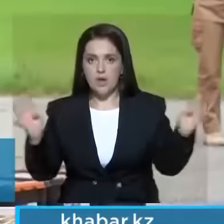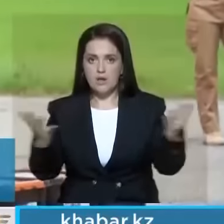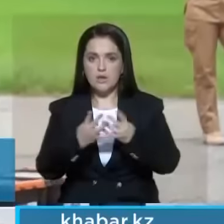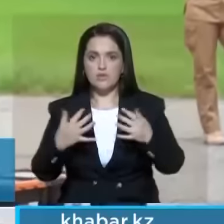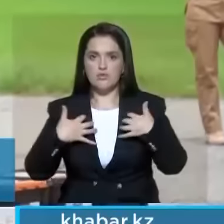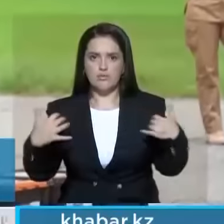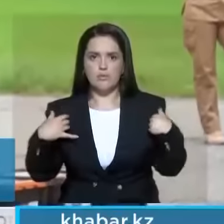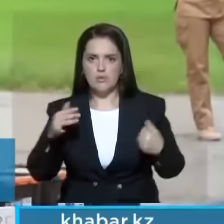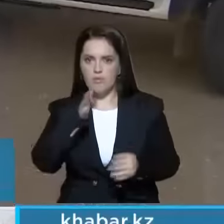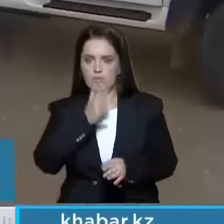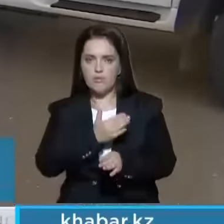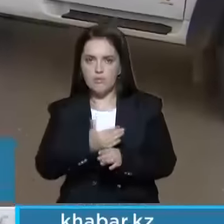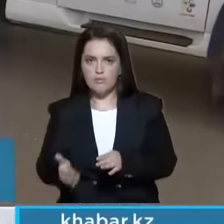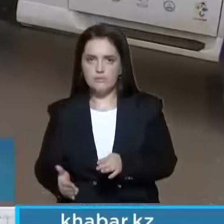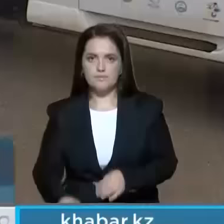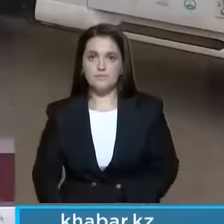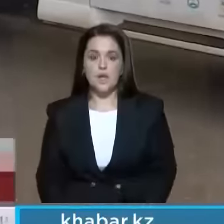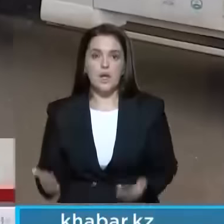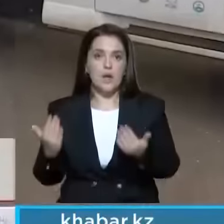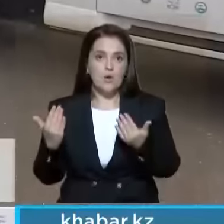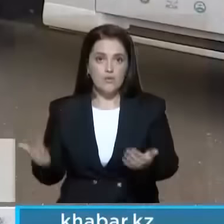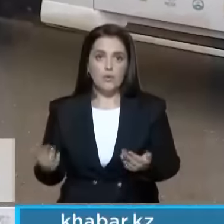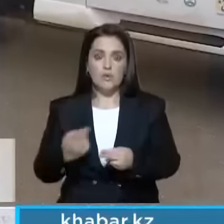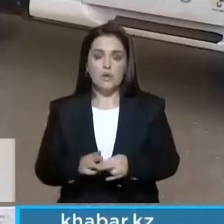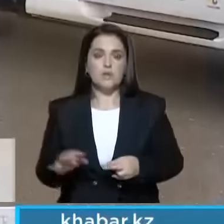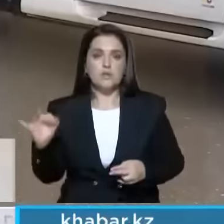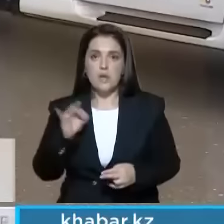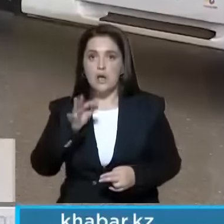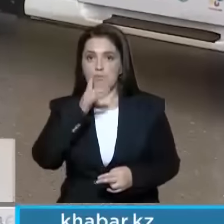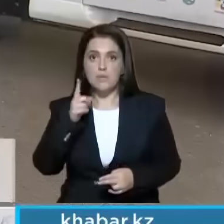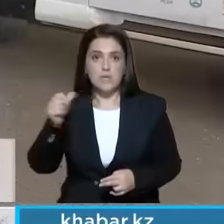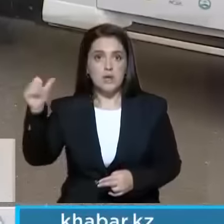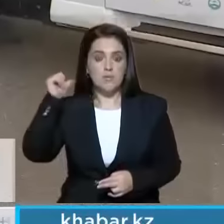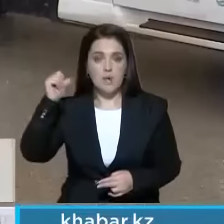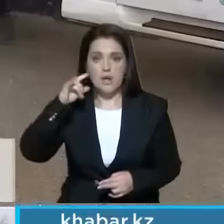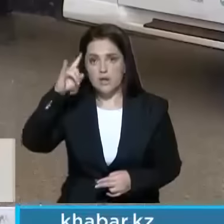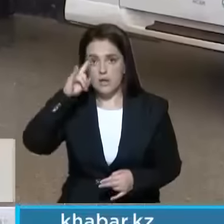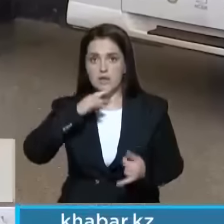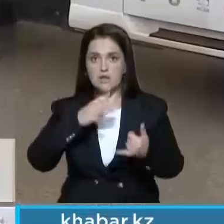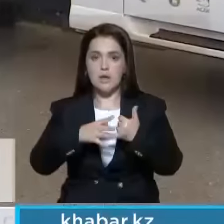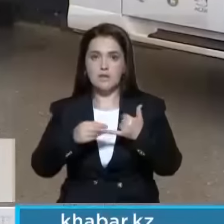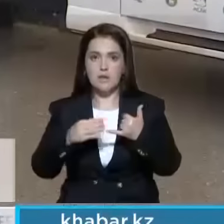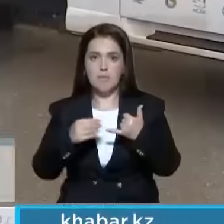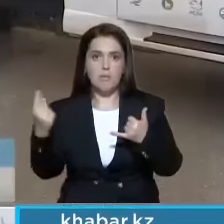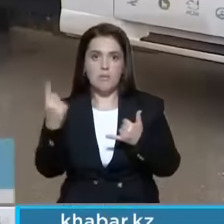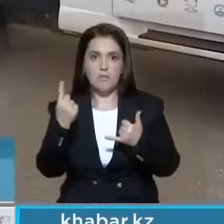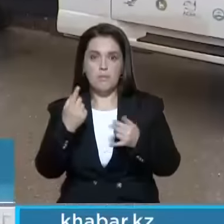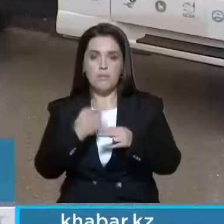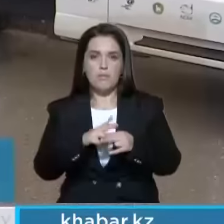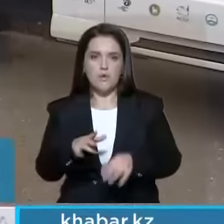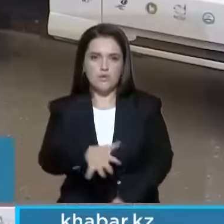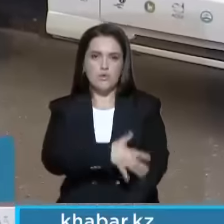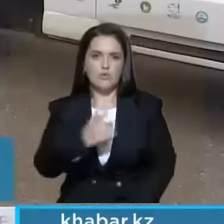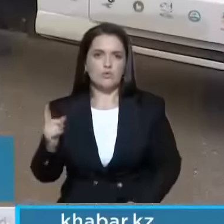прошло немало времени. Вот он, исторический момент. Прямо сейчас за моей спиной на казахстанскую землю спускают первую партию